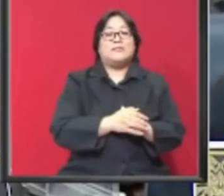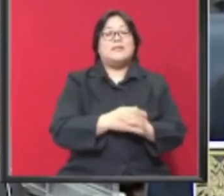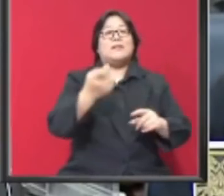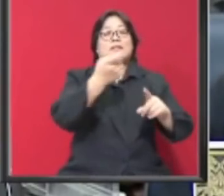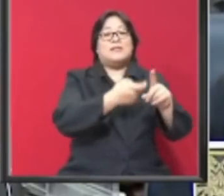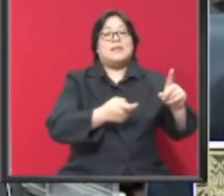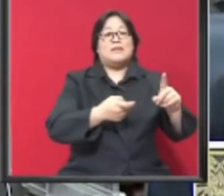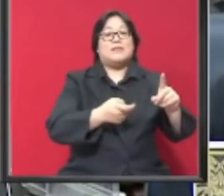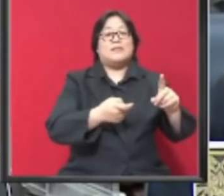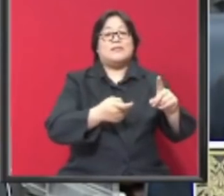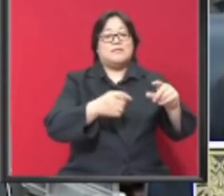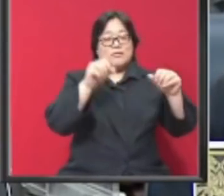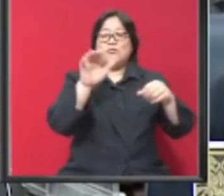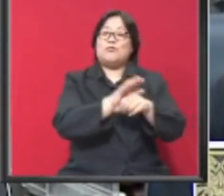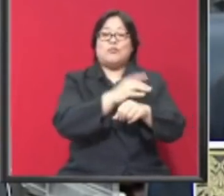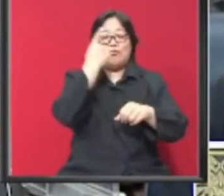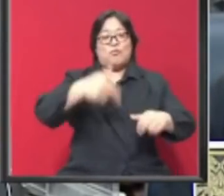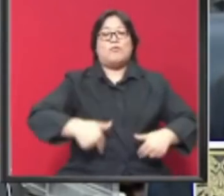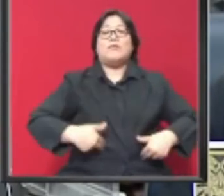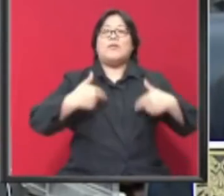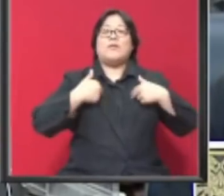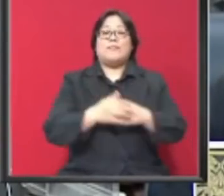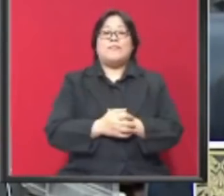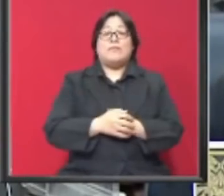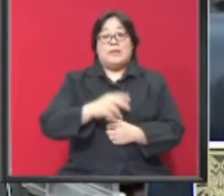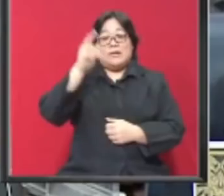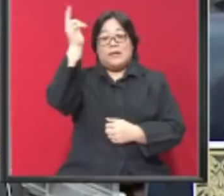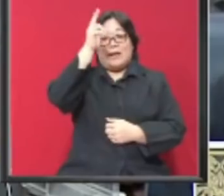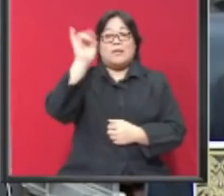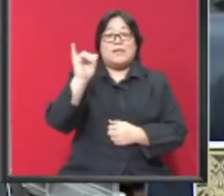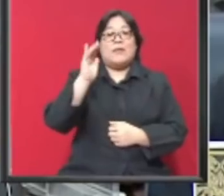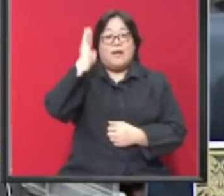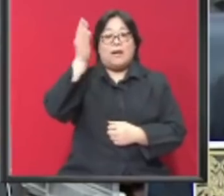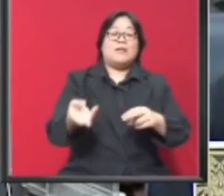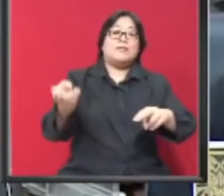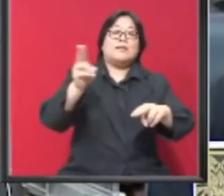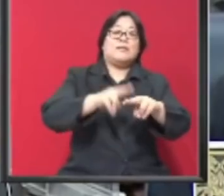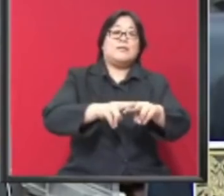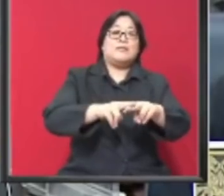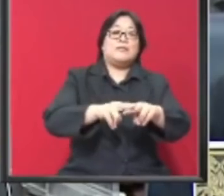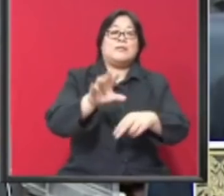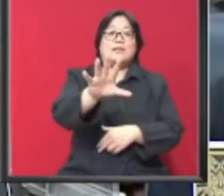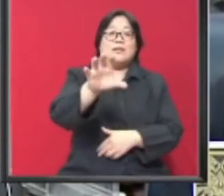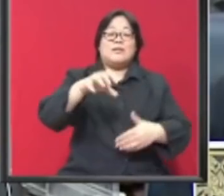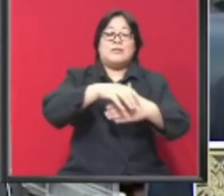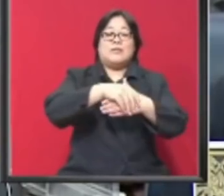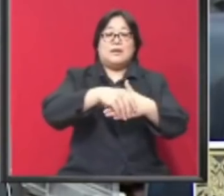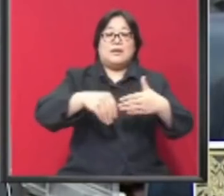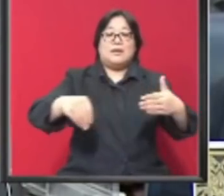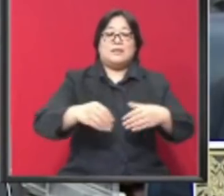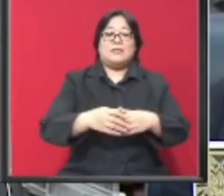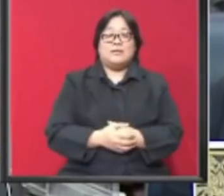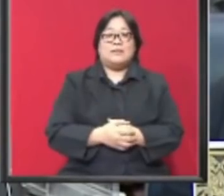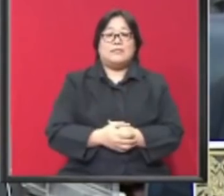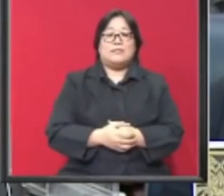menampung keperluan hidup dan kerajaan pula akan tambah 500 linggih lagi